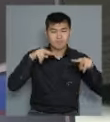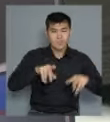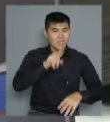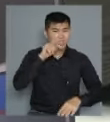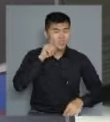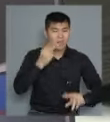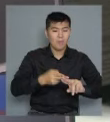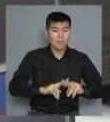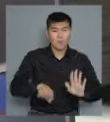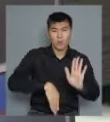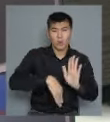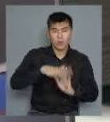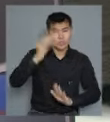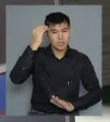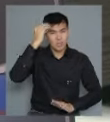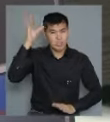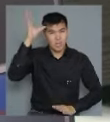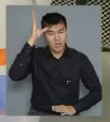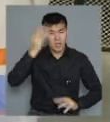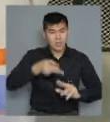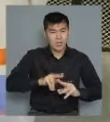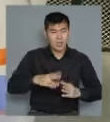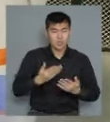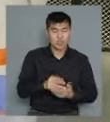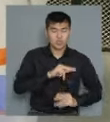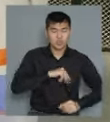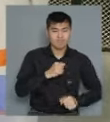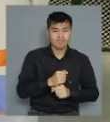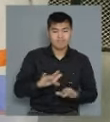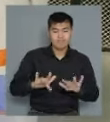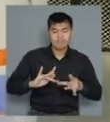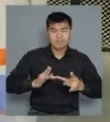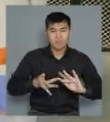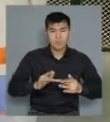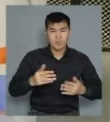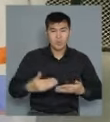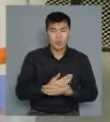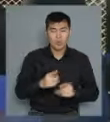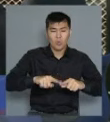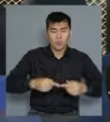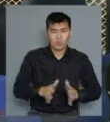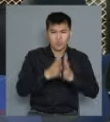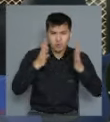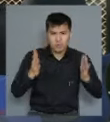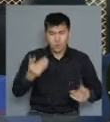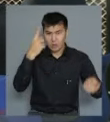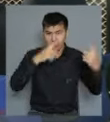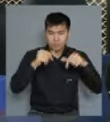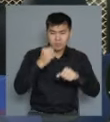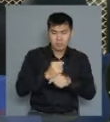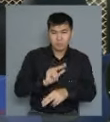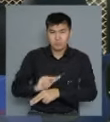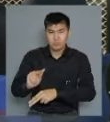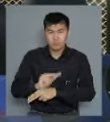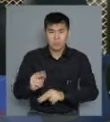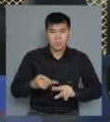осы салада біліктілігін арттыру, құрылғылармен жұмыс істеуге талпындыру, болашақ техникалық мүмкіндігі жоғары орта қалыптастыру